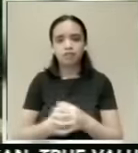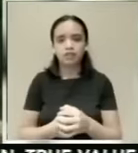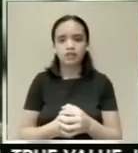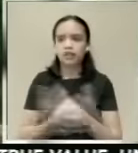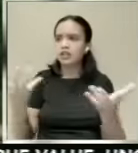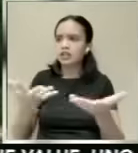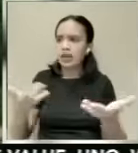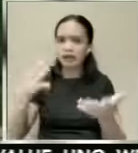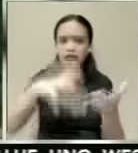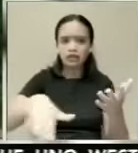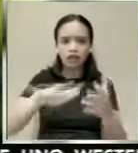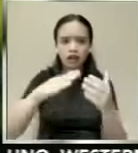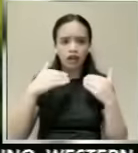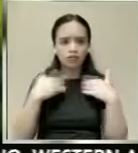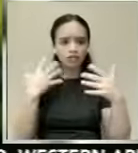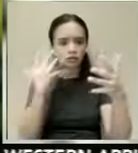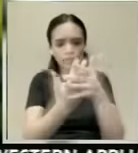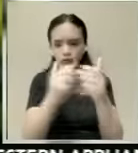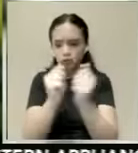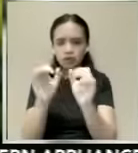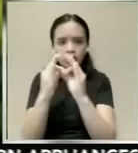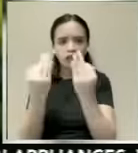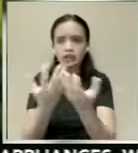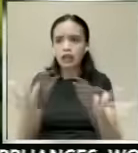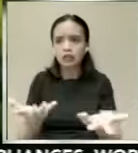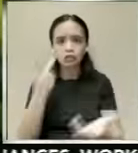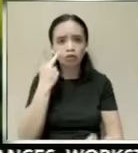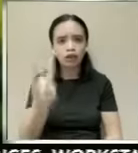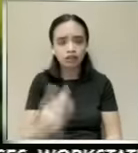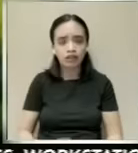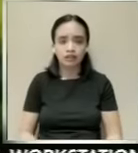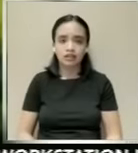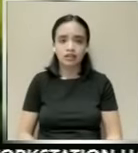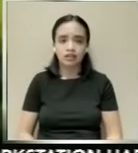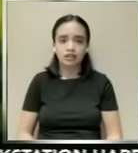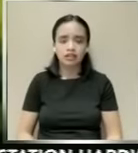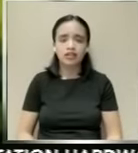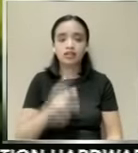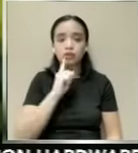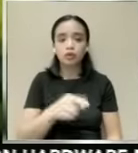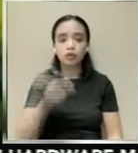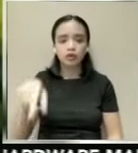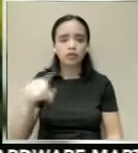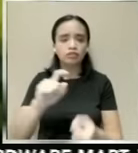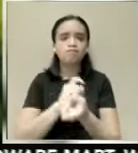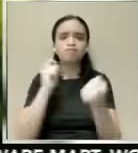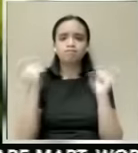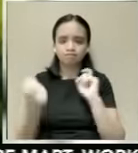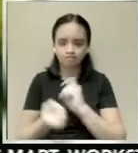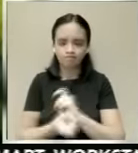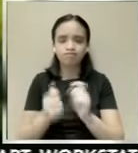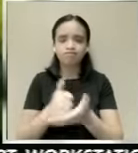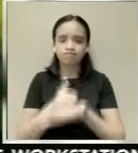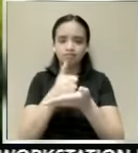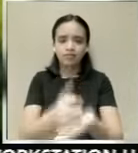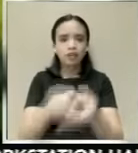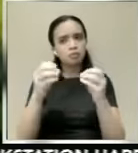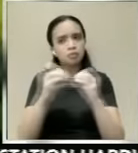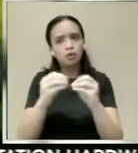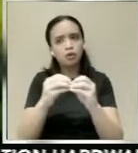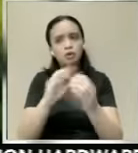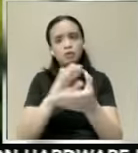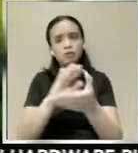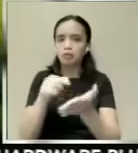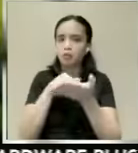nakakulong kasama pamilya, it will really be a game changer but it will be a model to the whole